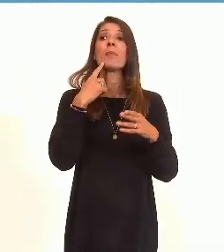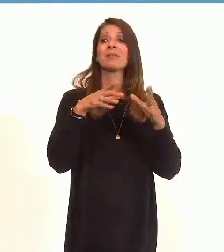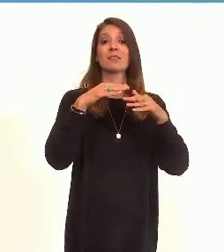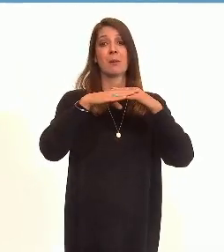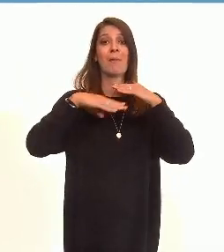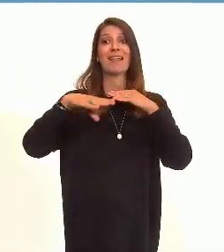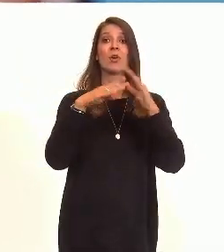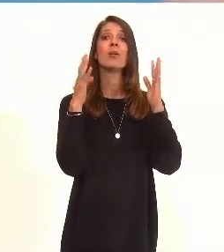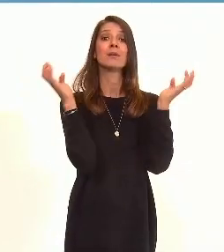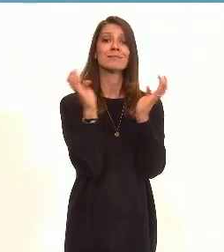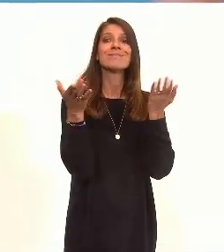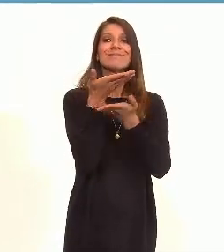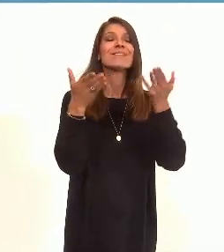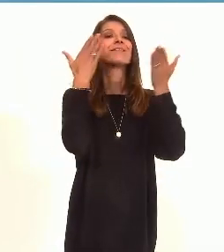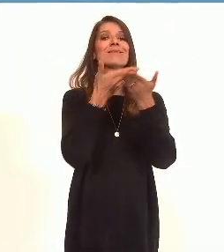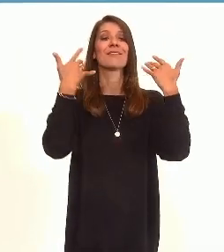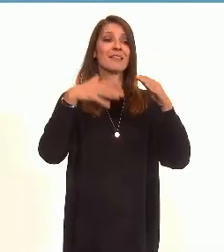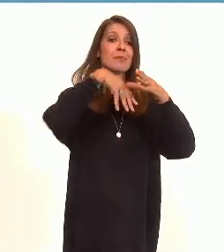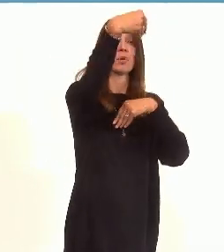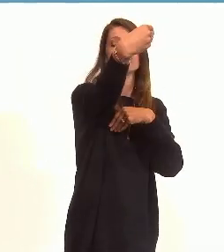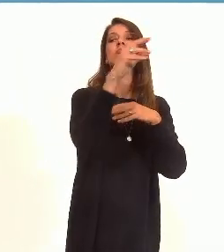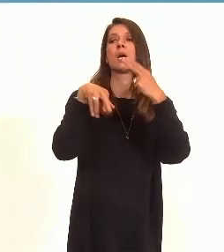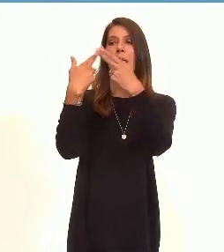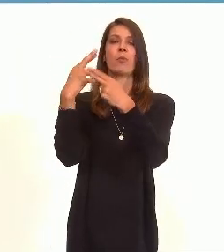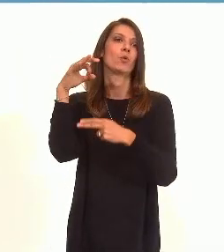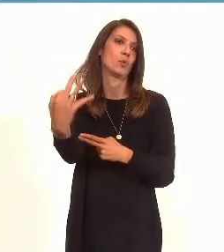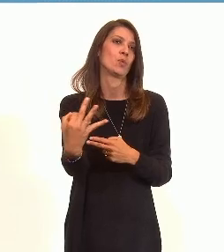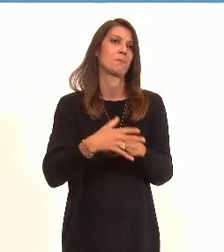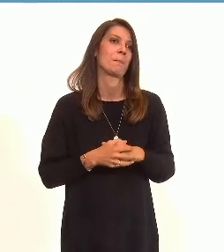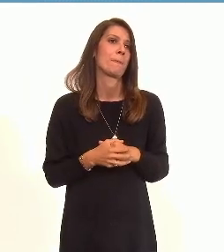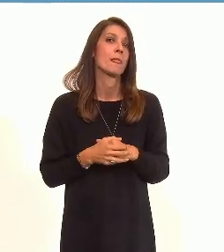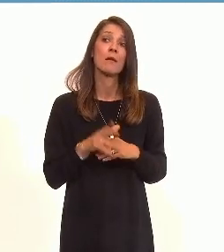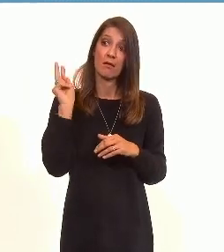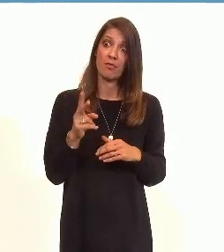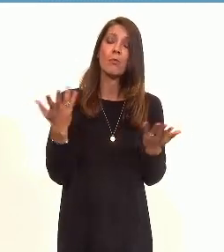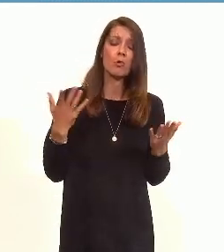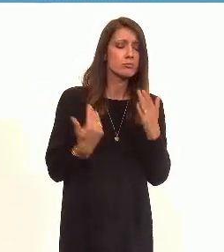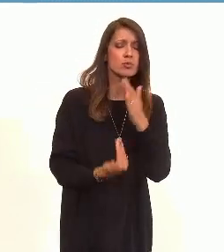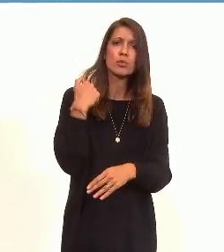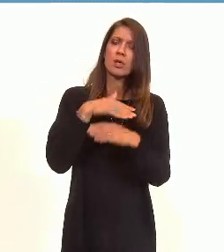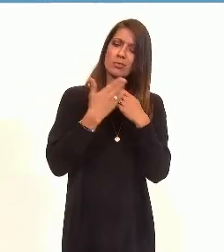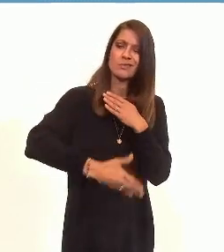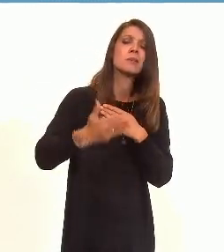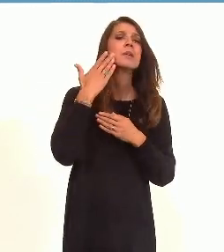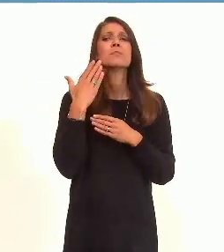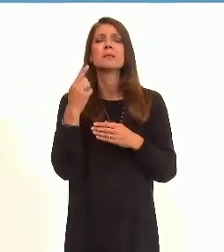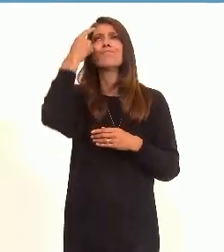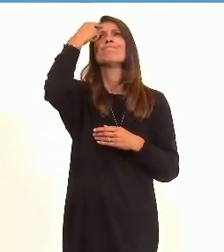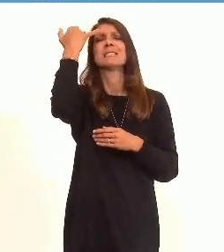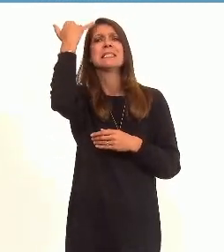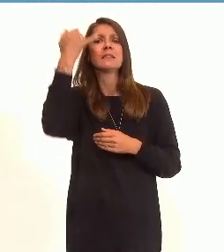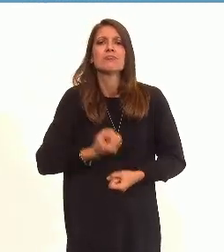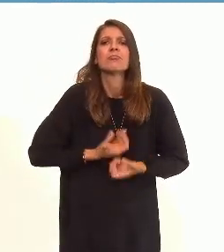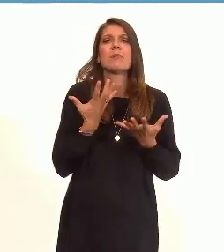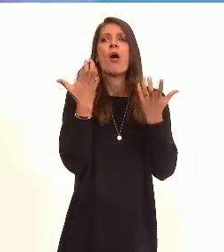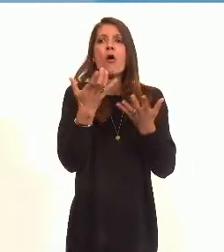plateau, ils iront répondre à côté à ces questions-là. Donc n'hésitez pas tout au long de la journée, si vous avez des questions qui viennent, des commentaires sur